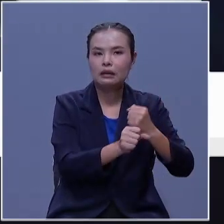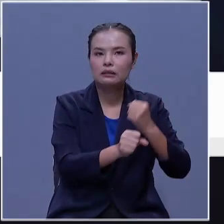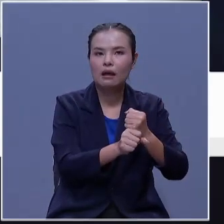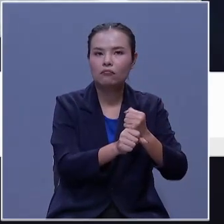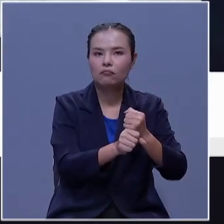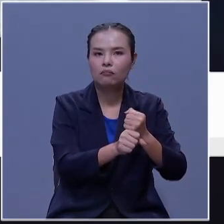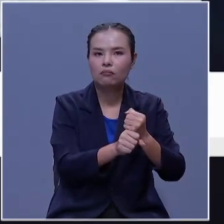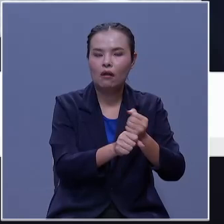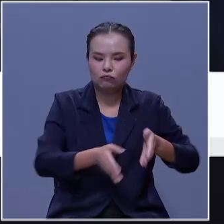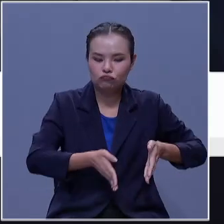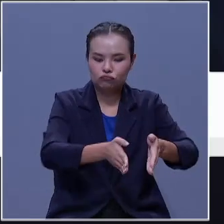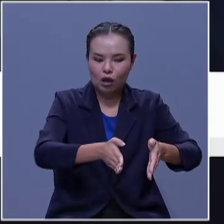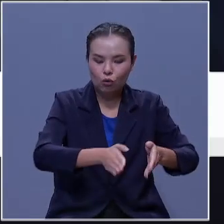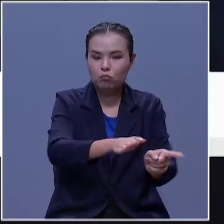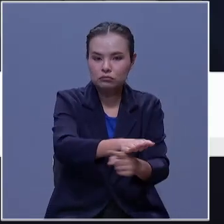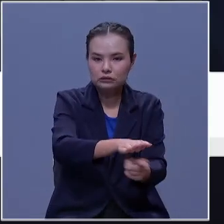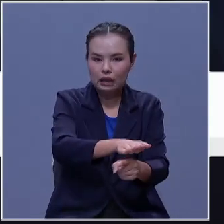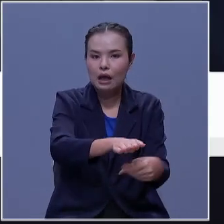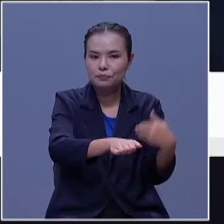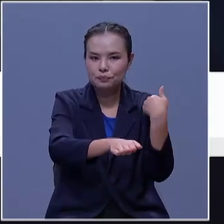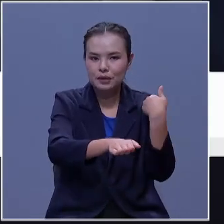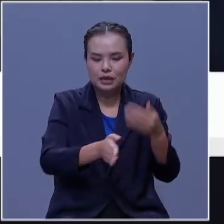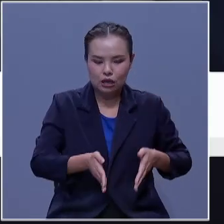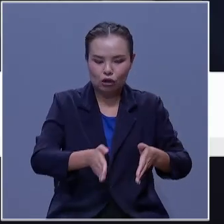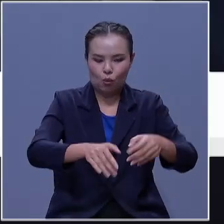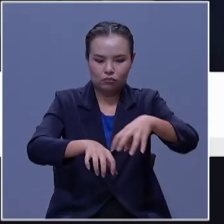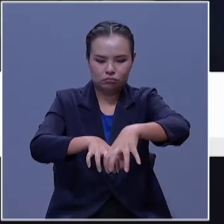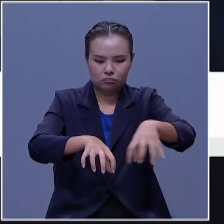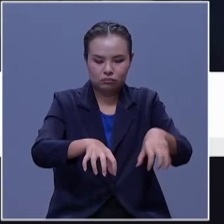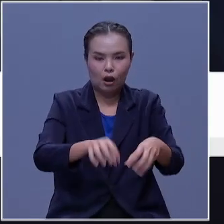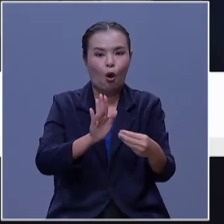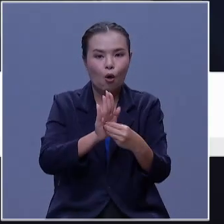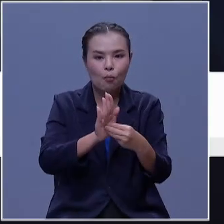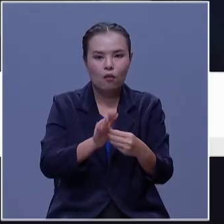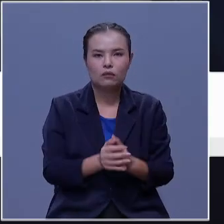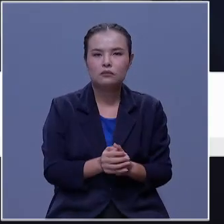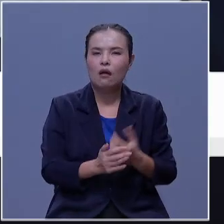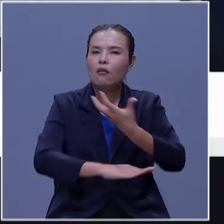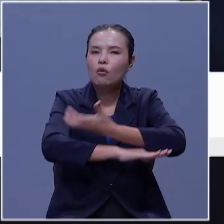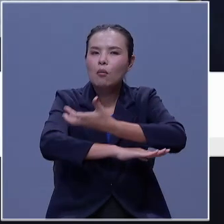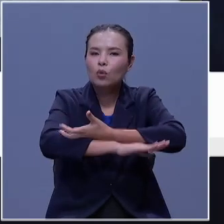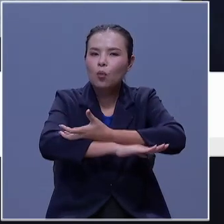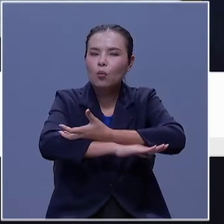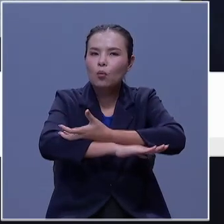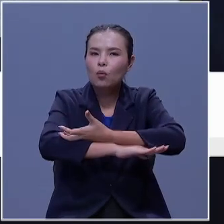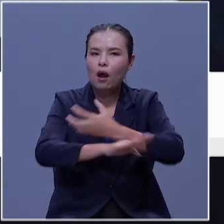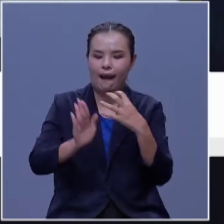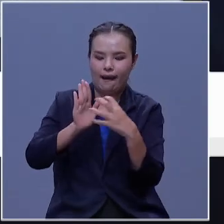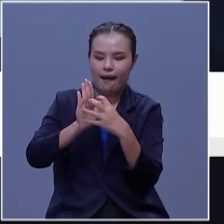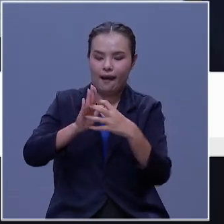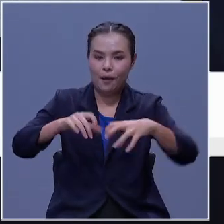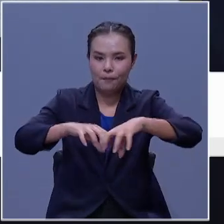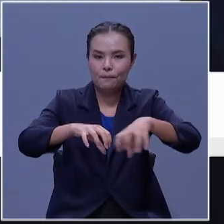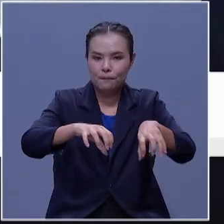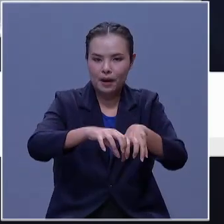ำพื้นที่ชั่งถนนชั่งน้ำหนักเอาไว้เนี่ยที่ถนนรอบนอกกทม.เพื่อสกัดรถบรรทุกจากรอบนอกกทม.อยู่แล้วใน